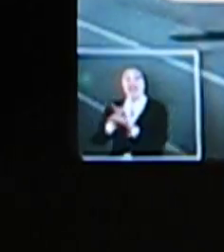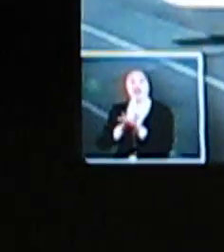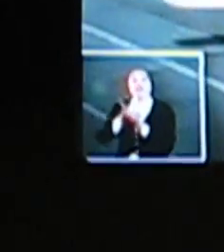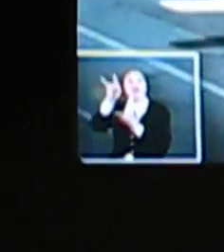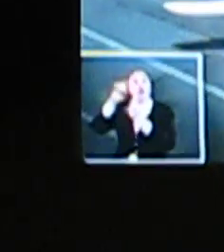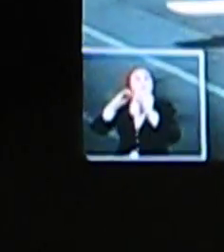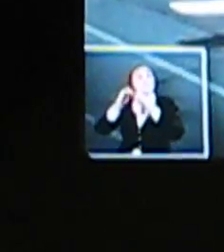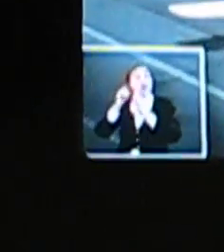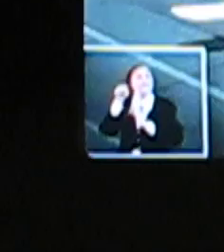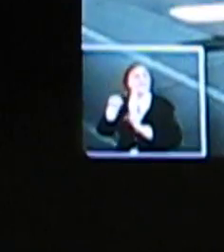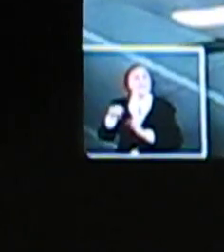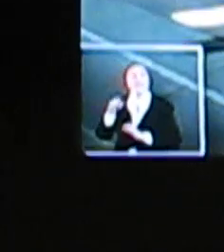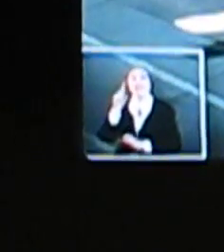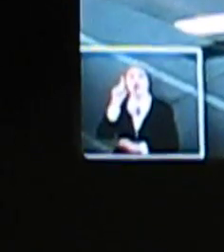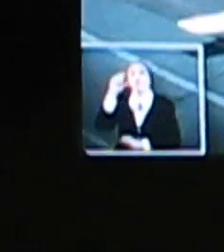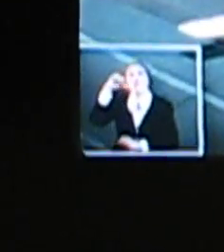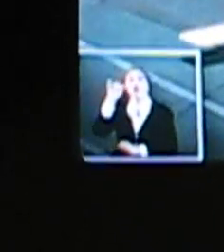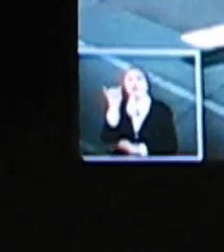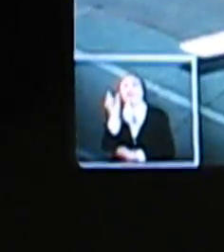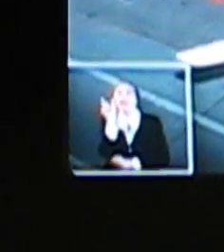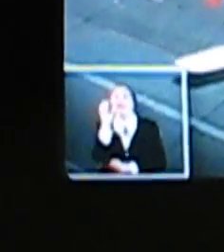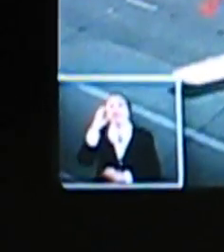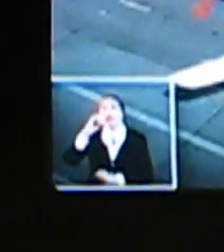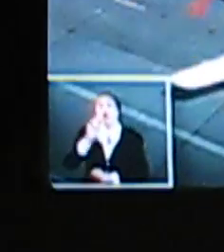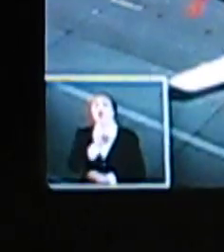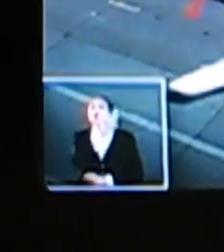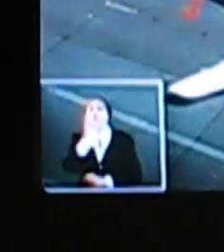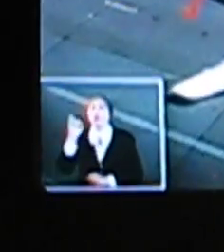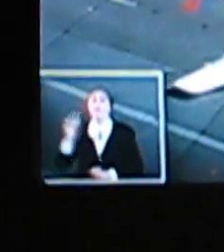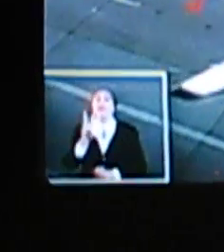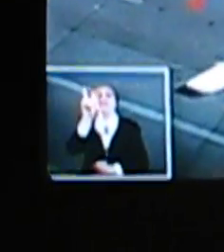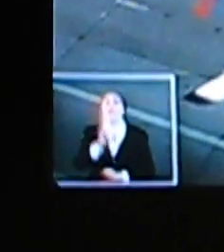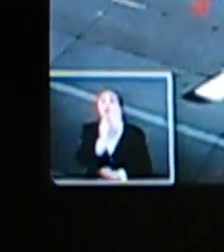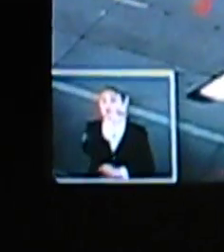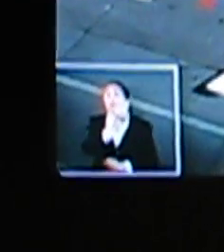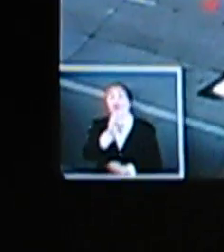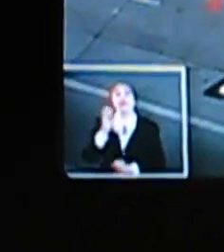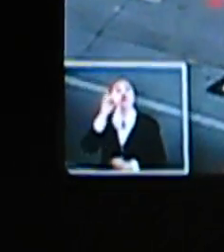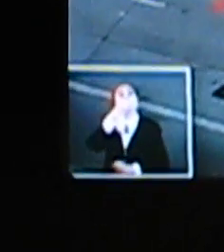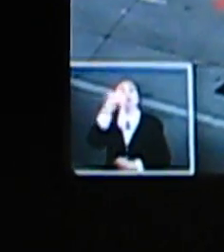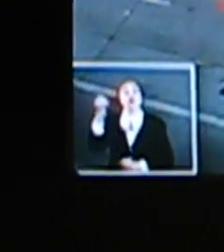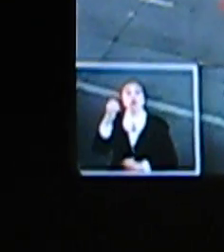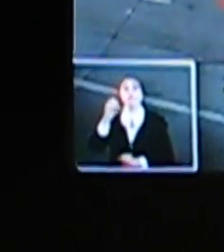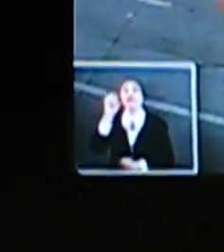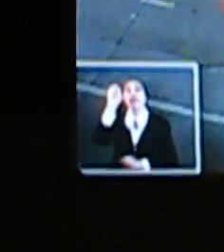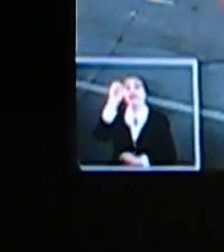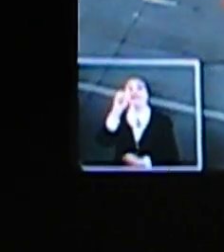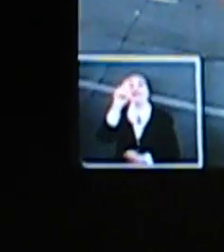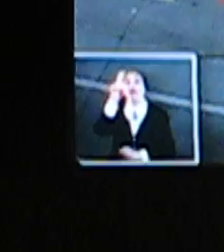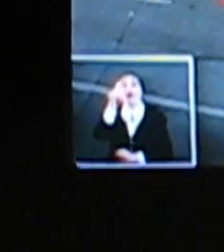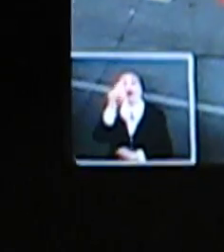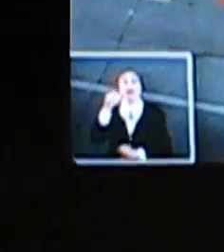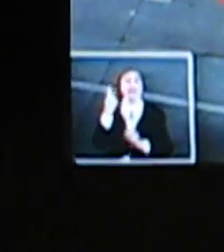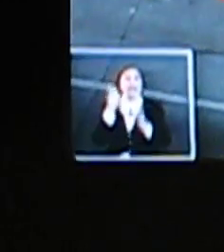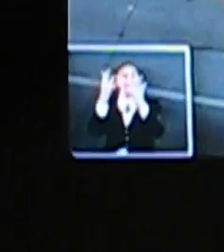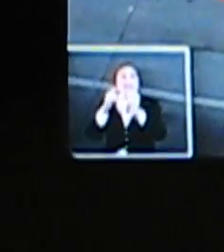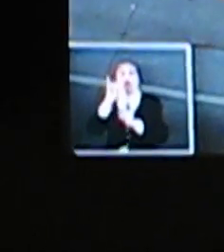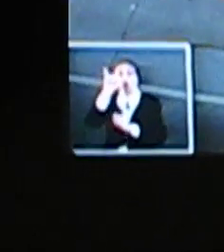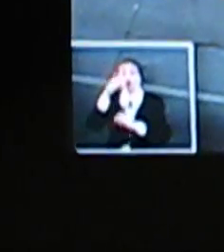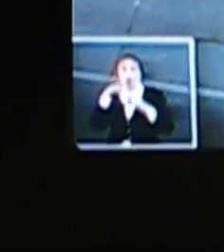يوجد على هذه الطائرة 4 مخارج تستخدم في حالات الخروج الاضطراري، بابان في مقدمة